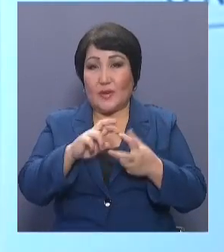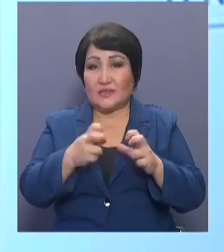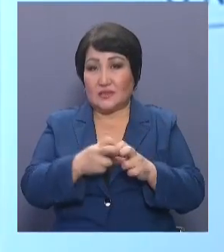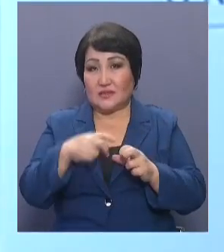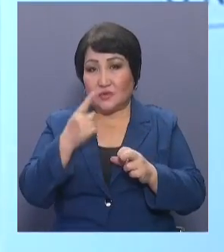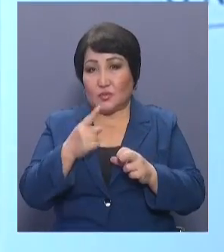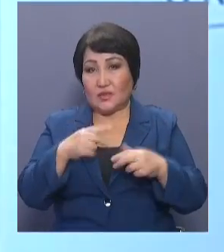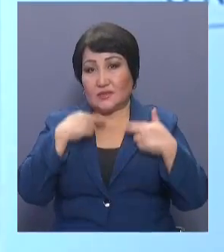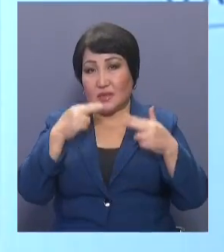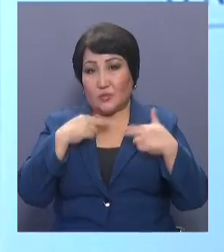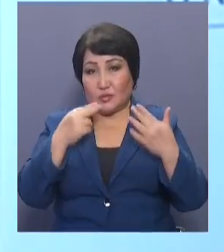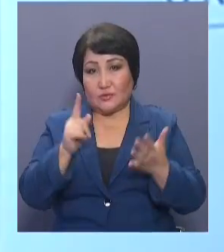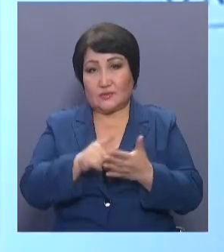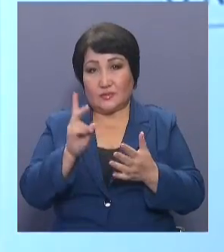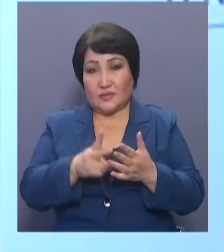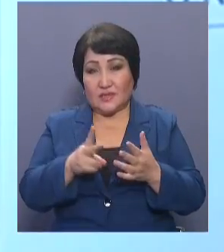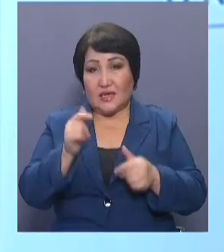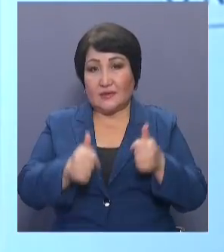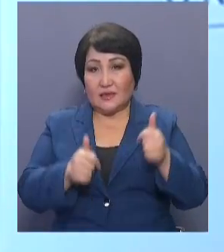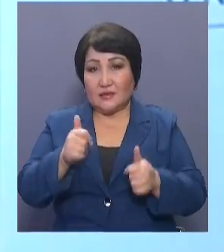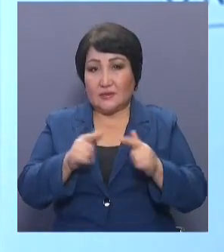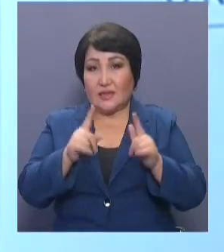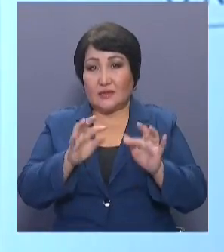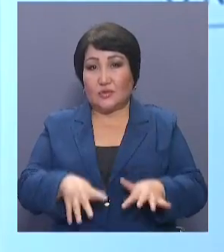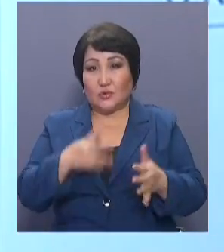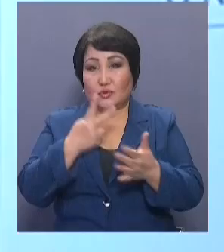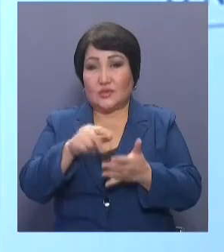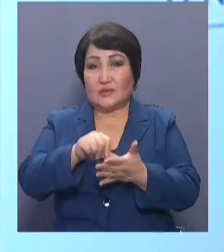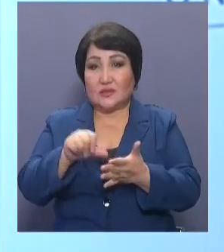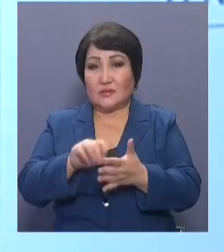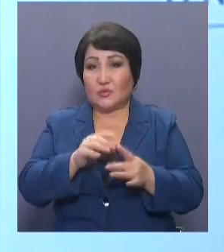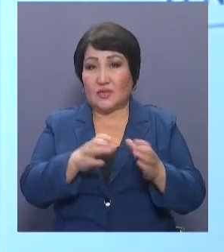сақ болуды ұғындық. Тендерге электронды түрде қатысамыз. Бұл тәсіл тараптардың барлығына тиімді болады.